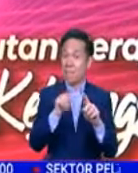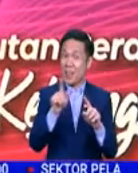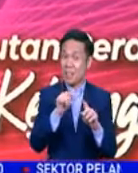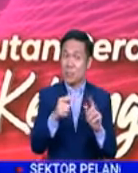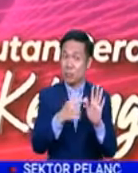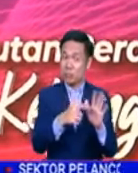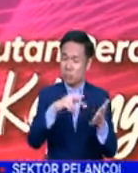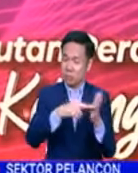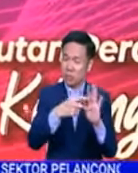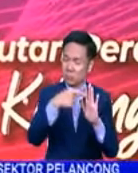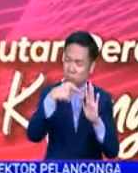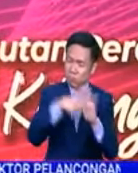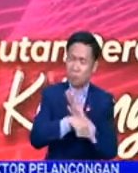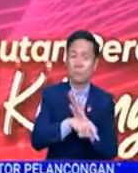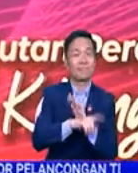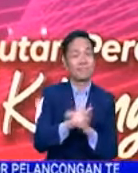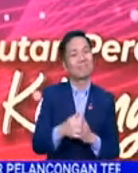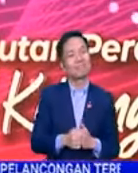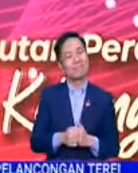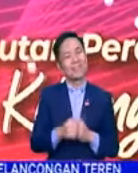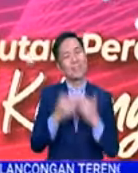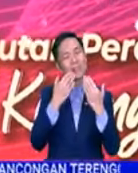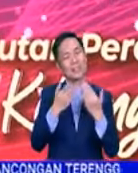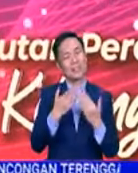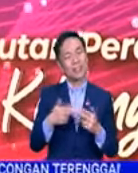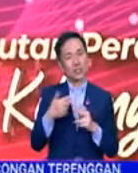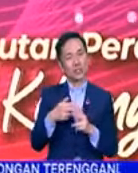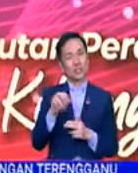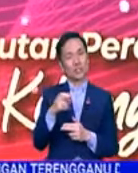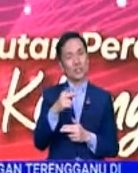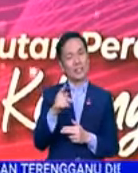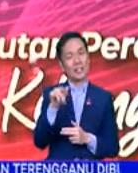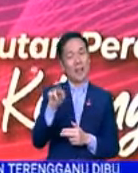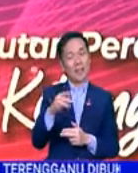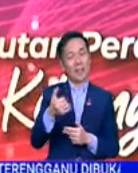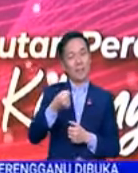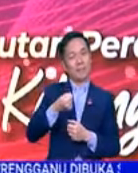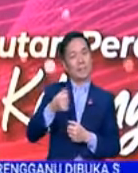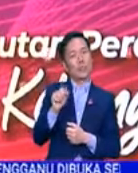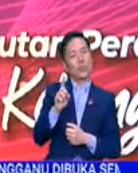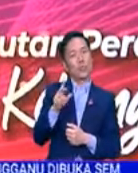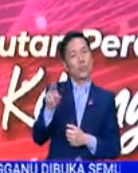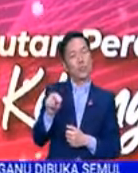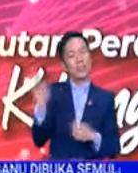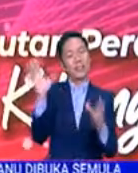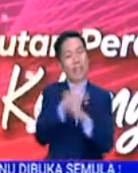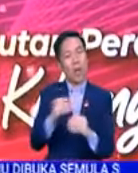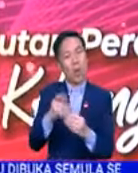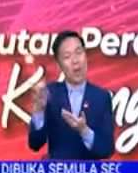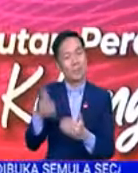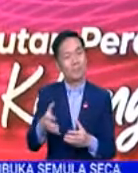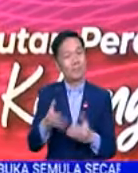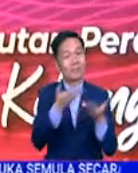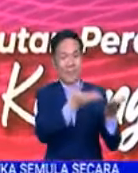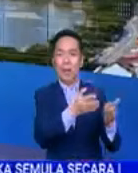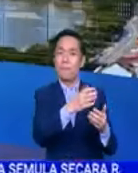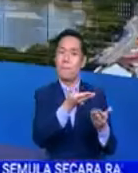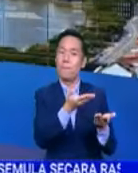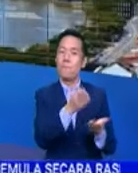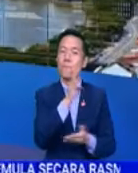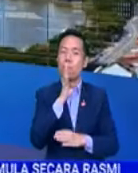pengisian. Saya kira setakat itu dulu laporan saya, Syadikin Baharin dari Kompleks Dewan Undangan Negeri Sarawak. Kita kembali bersama Buma.